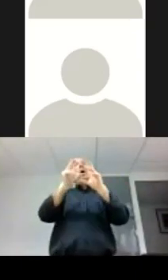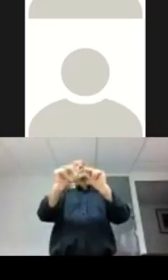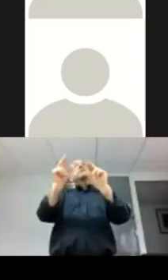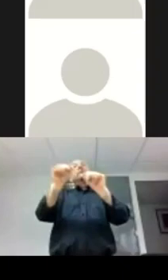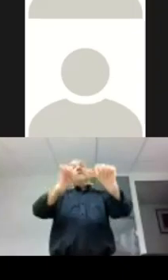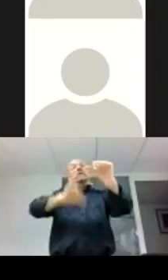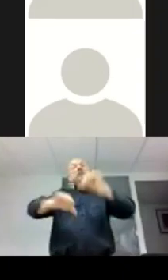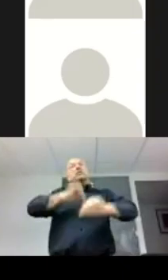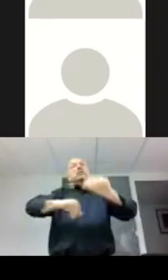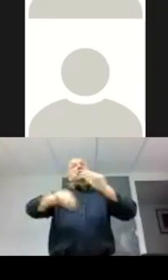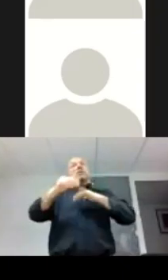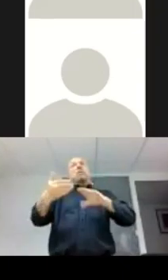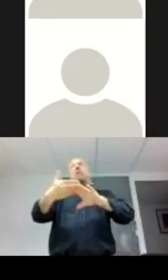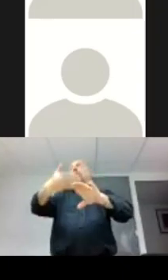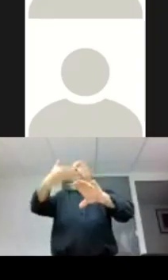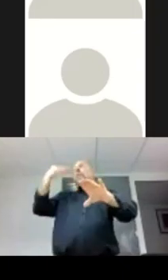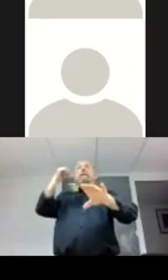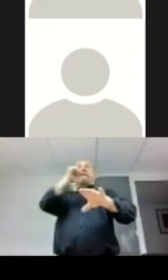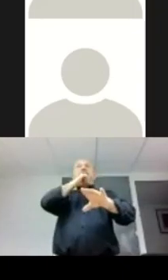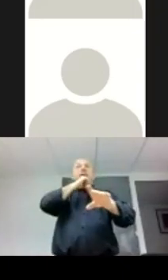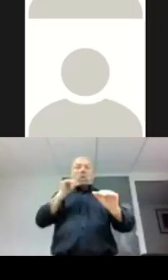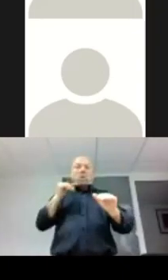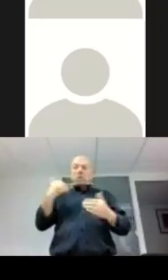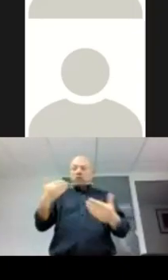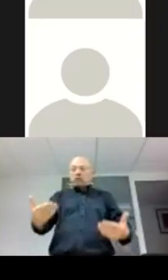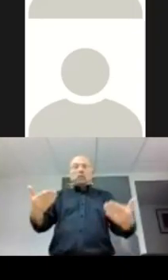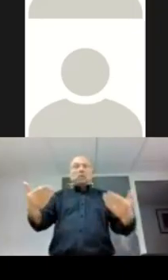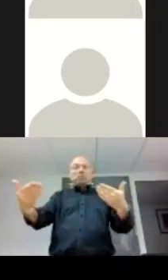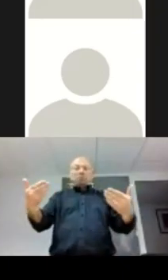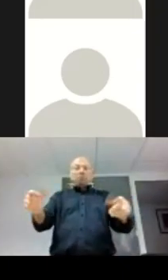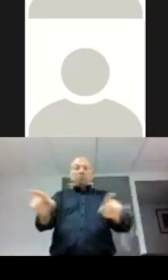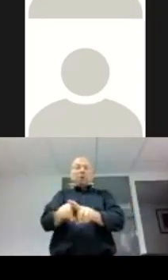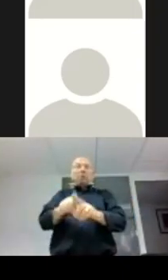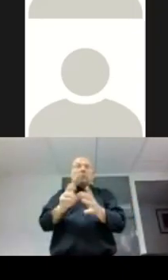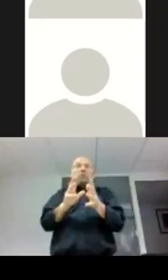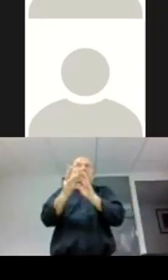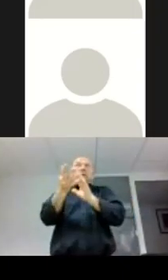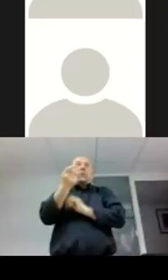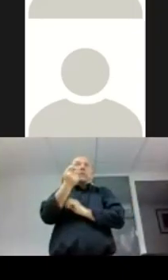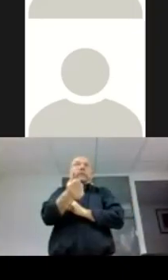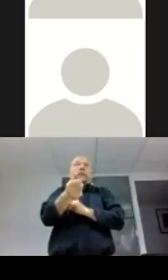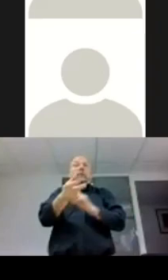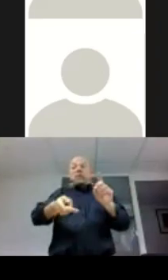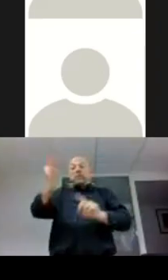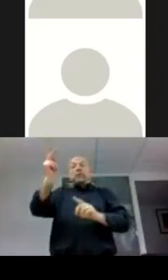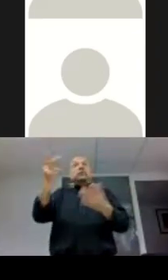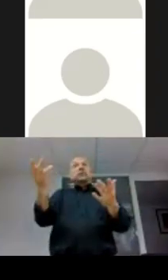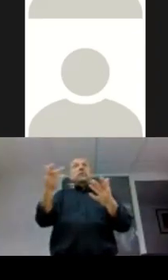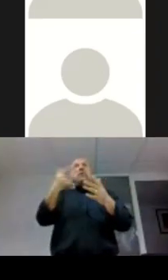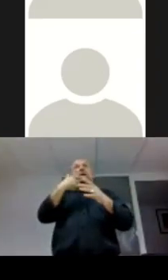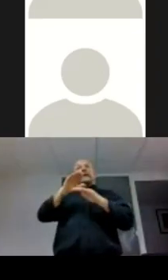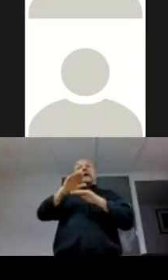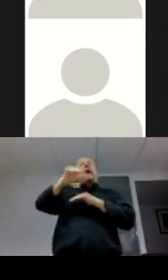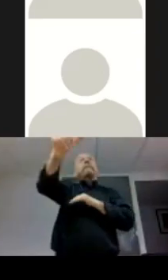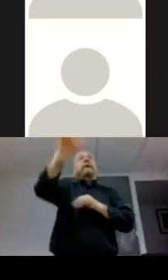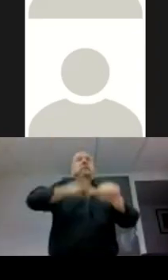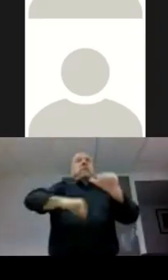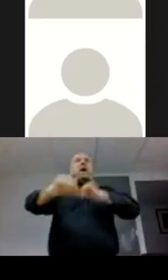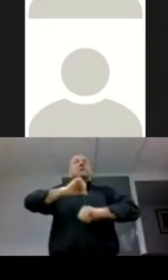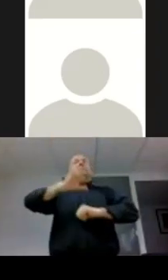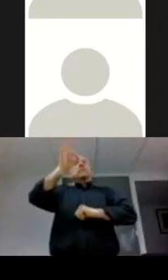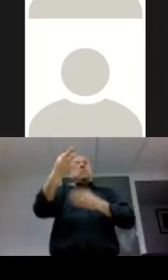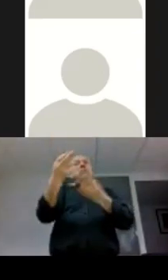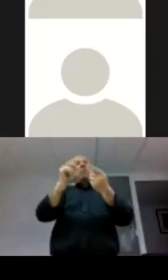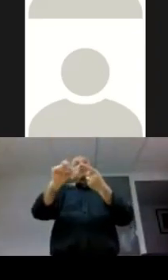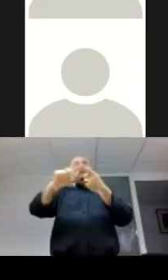Parfois, on pourrait prendre des vieux manuels d'il y a une cinquantaine d'années et on voit que la ligature des vaisseaux et puis la dissection du côlon, c'est toujours la même chose. Ce qui change beaucoup en